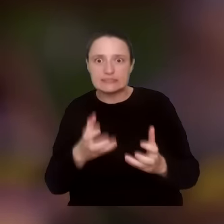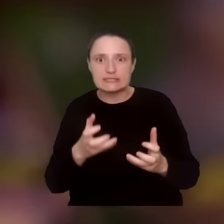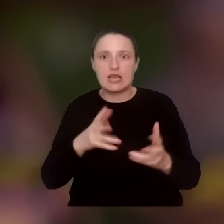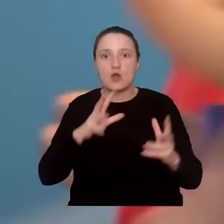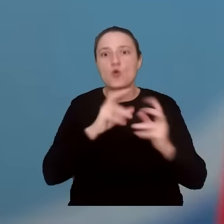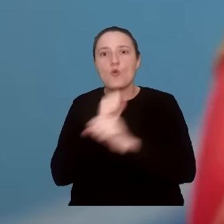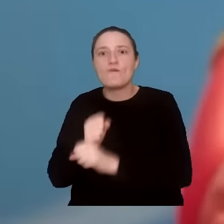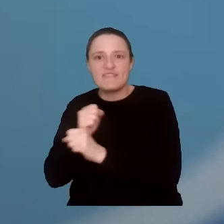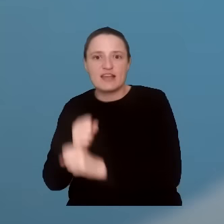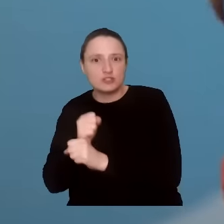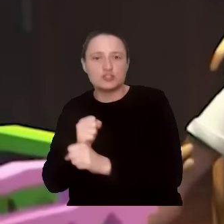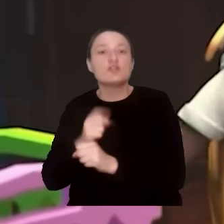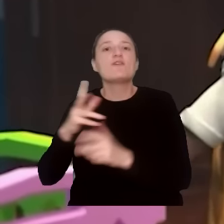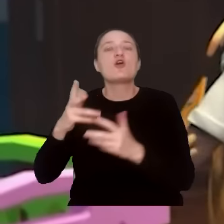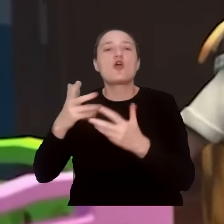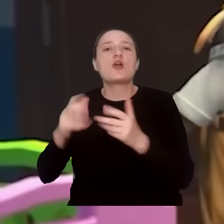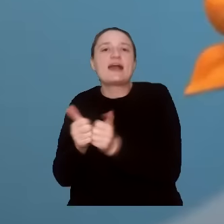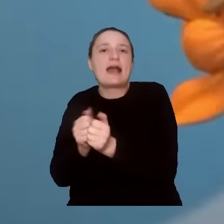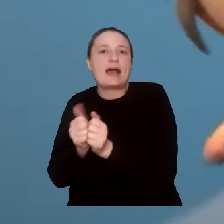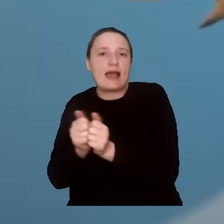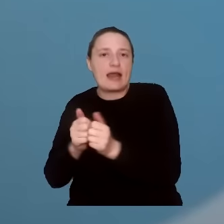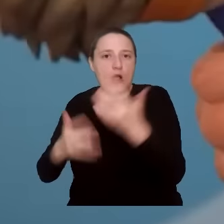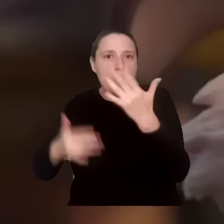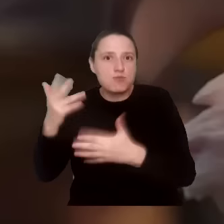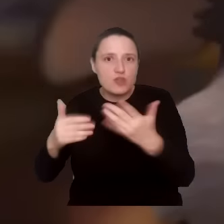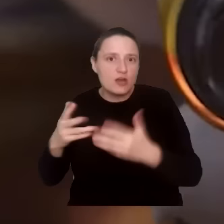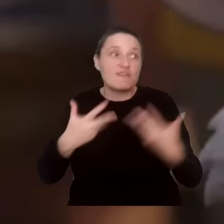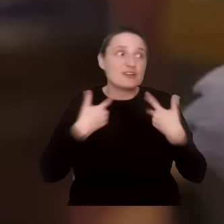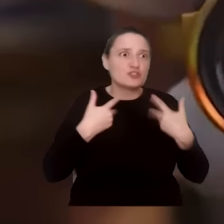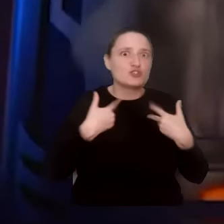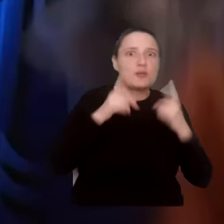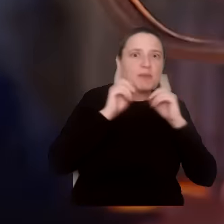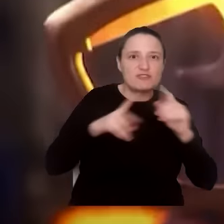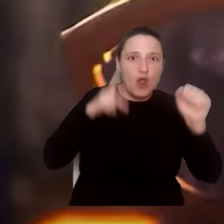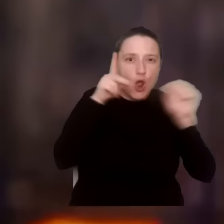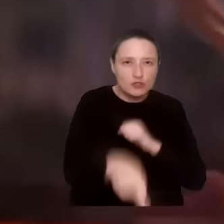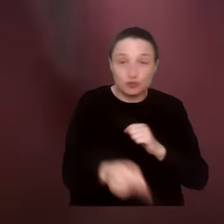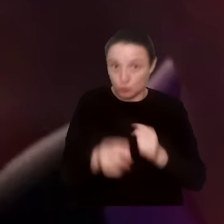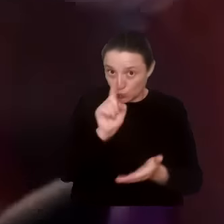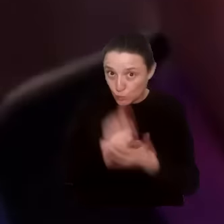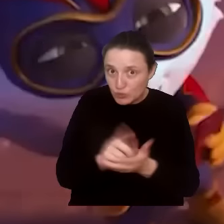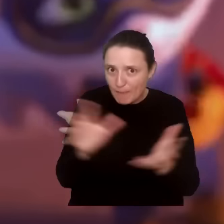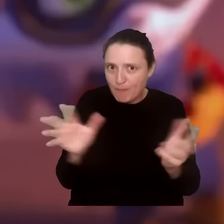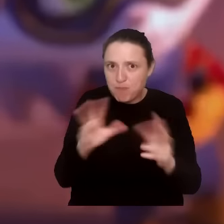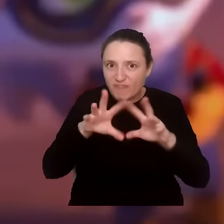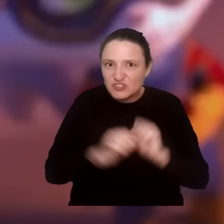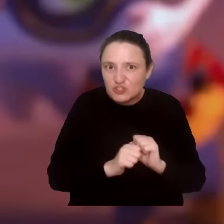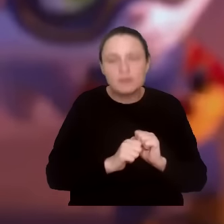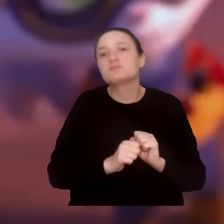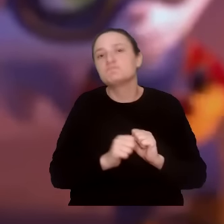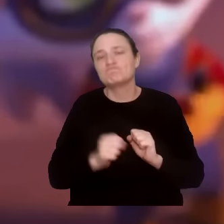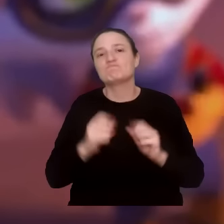jego zdaniem, symulacji komputerowej i odciąć ich od realnego życia. Czy uda się go powstrzymać? Film trafi do polskich kin 10